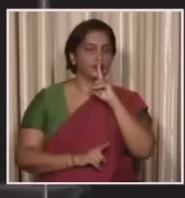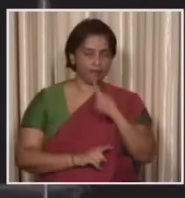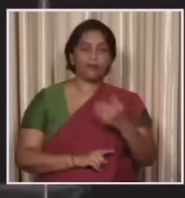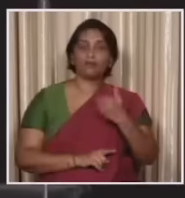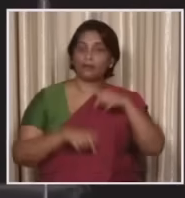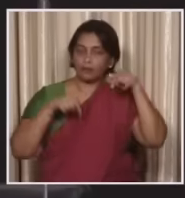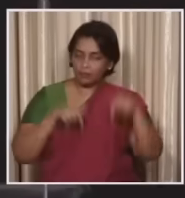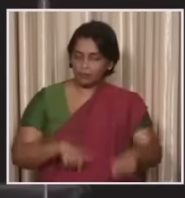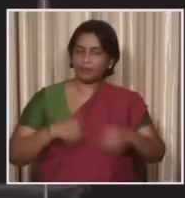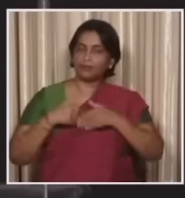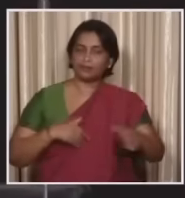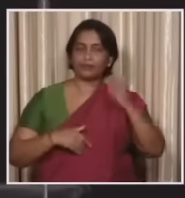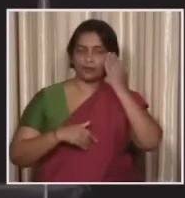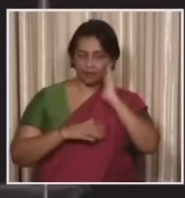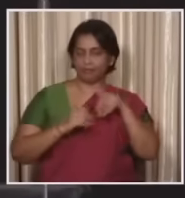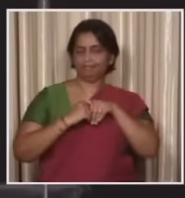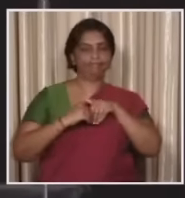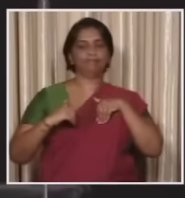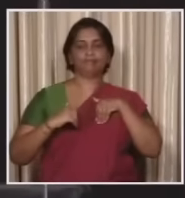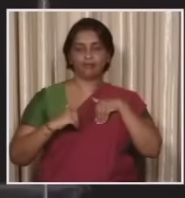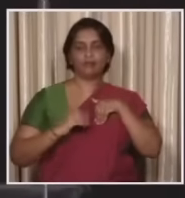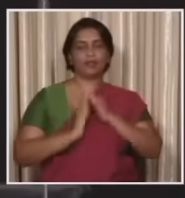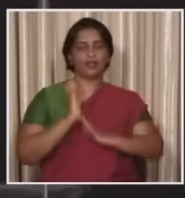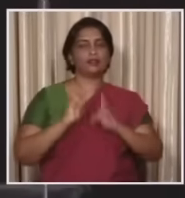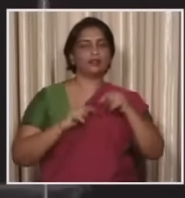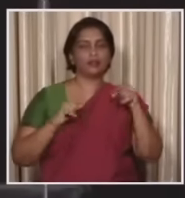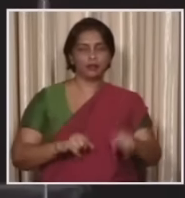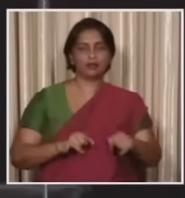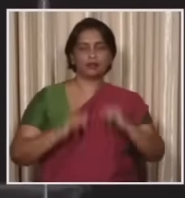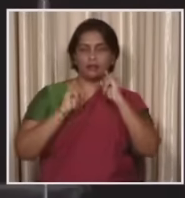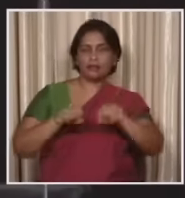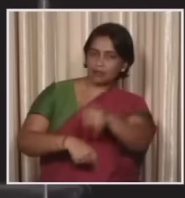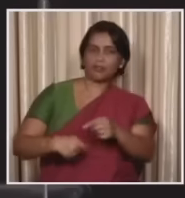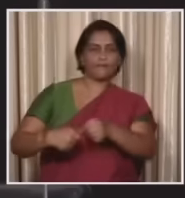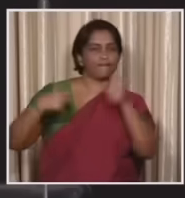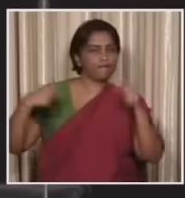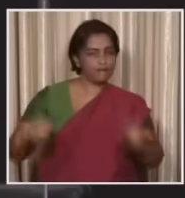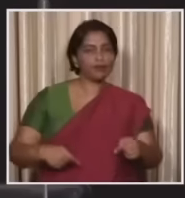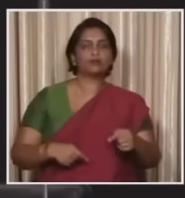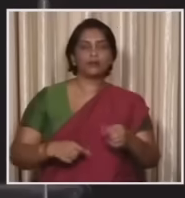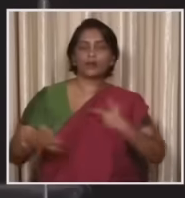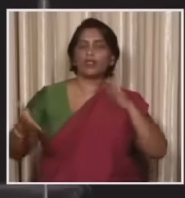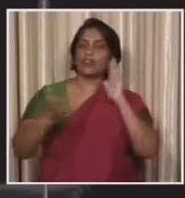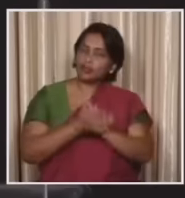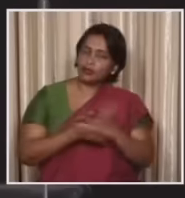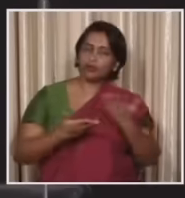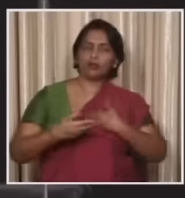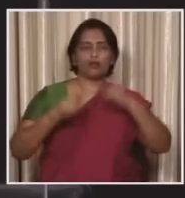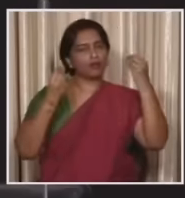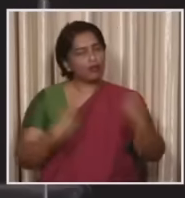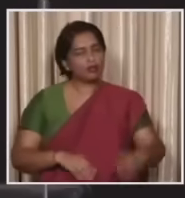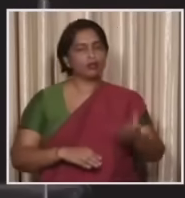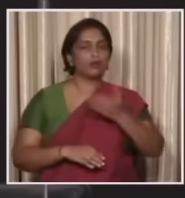මම අද ඉඳලා ස්වාධීන මන්ත්‍රීවරයෙක් හැටියට මේ අසුද්ධ සංවිධානයට විරුද්ධව එකතු වෙන්න පුළුවන් පරාජයටපත් කරන්න